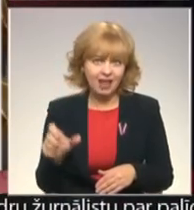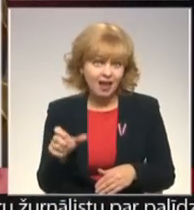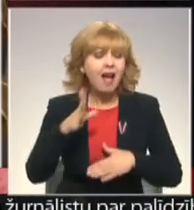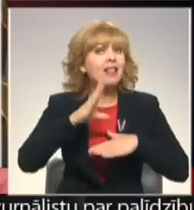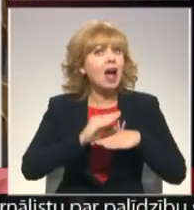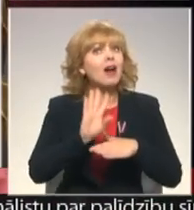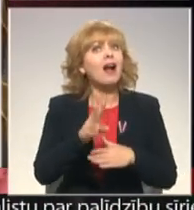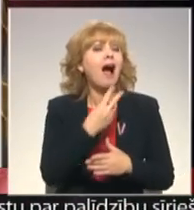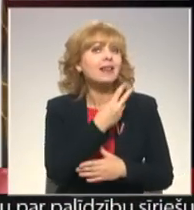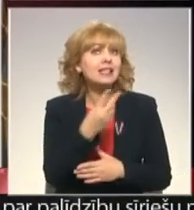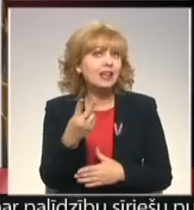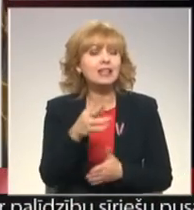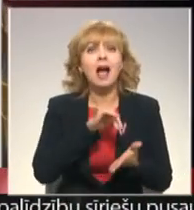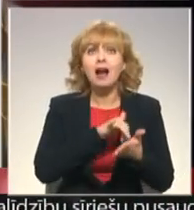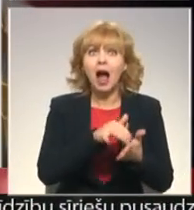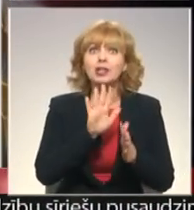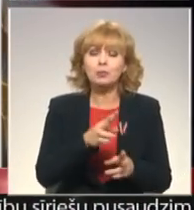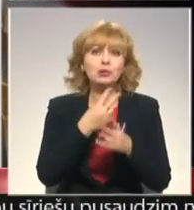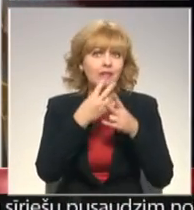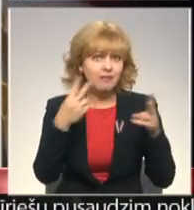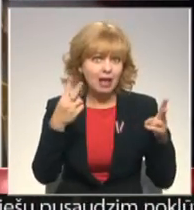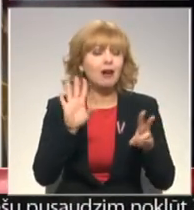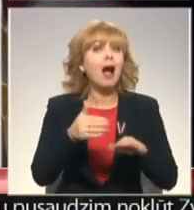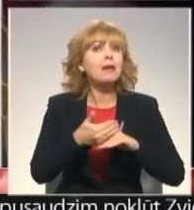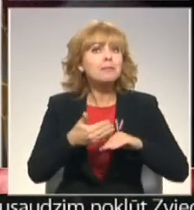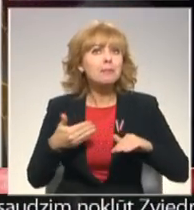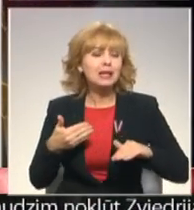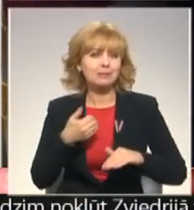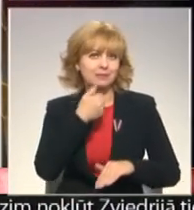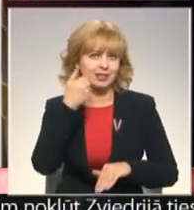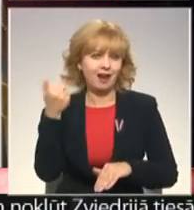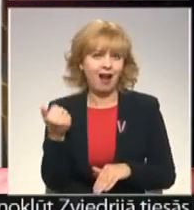izskatās vai gājiens būs tikpat vērienīgs kā pirms gada